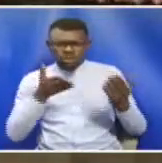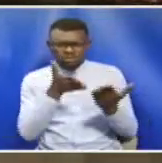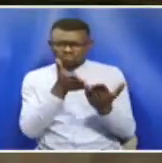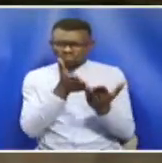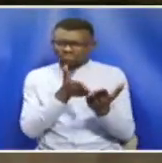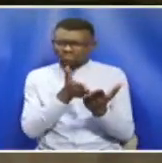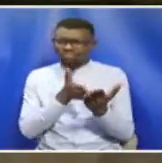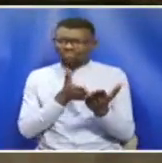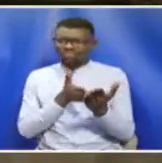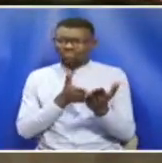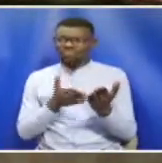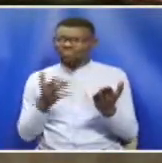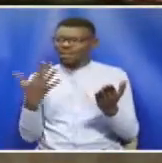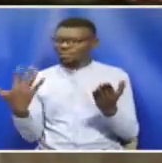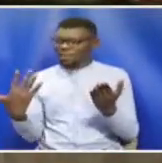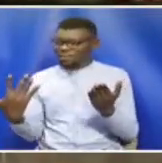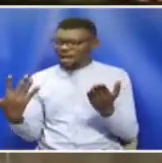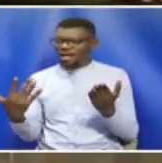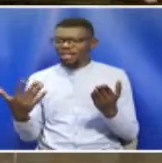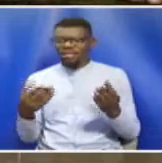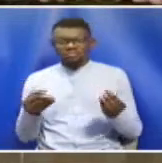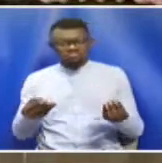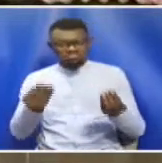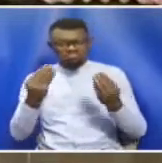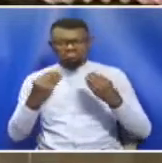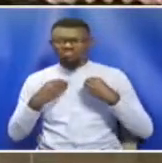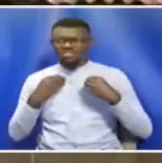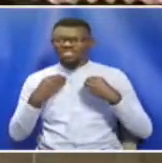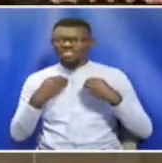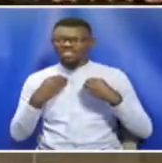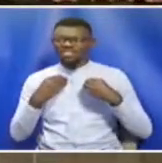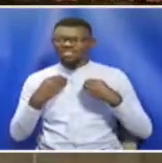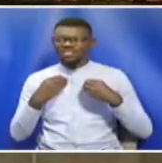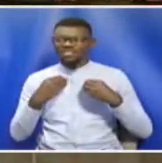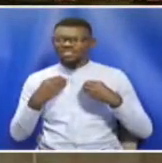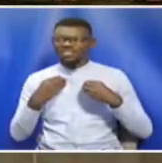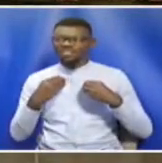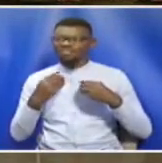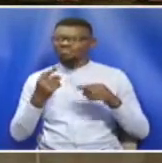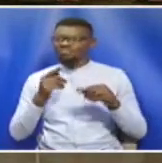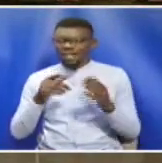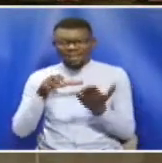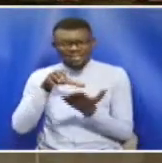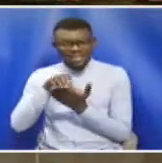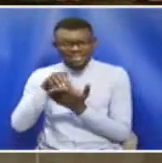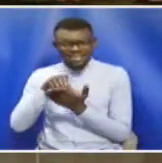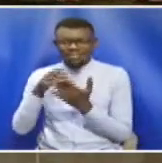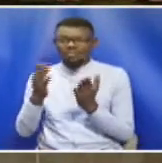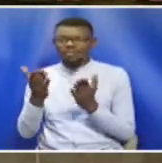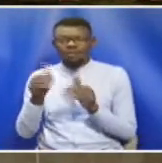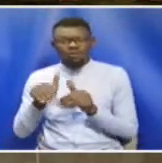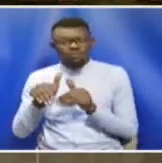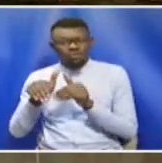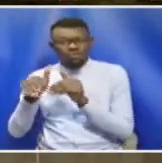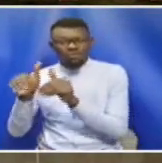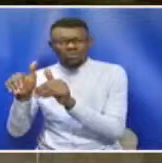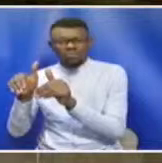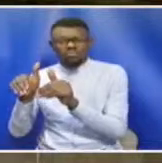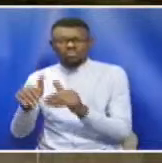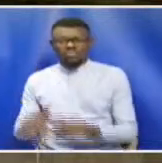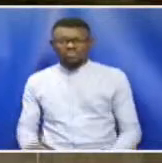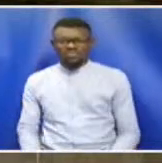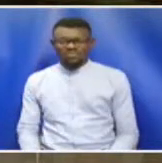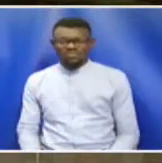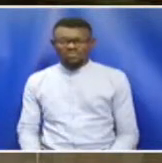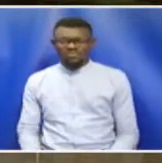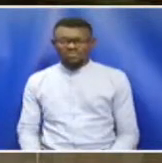tulipewa makaratasi ya kuenda kuona wa siku ya kesi mambo ya na